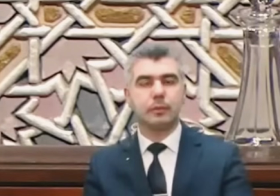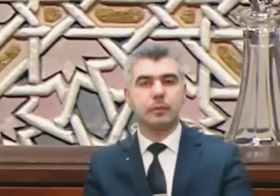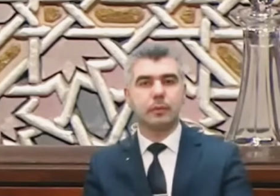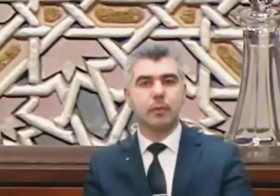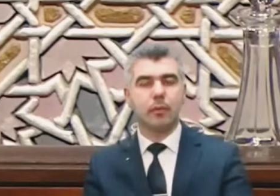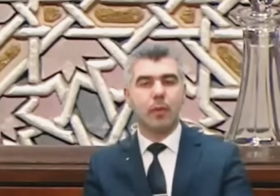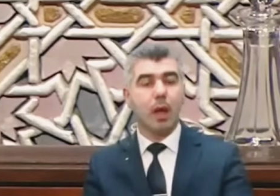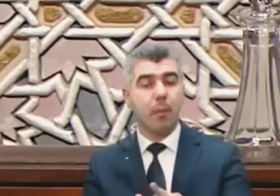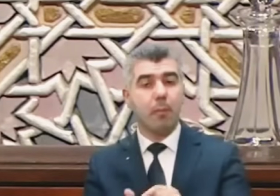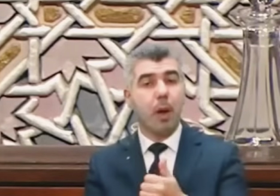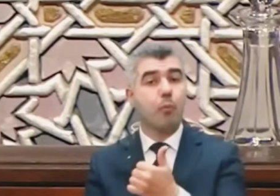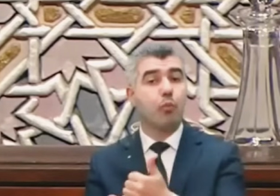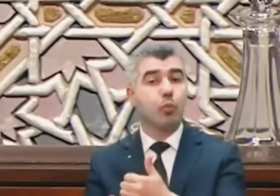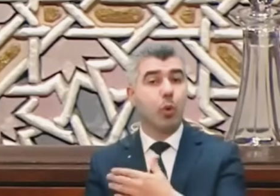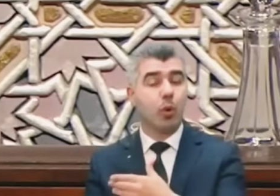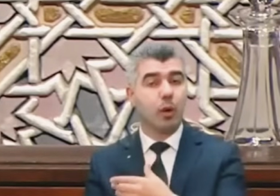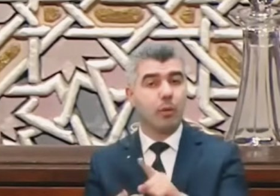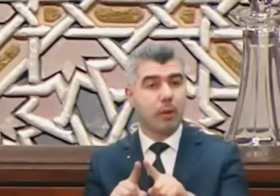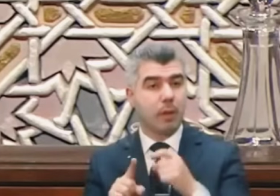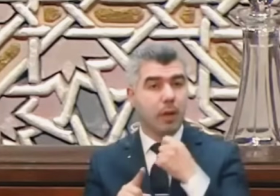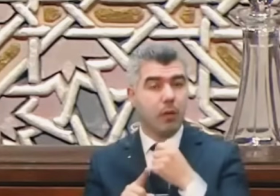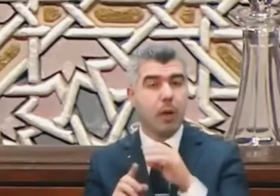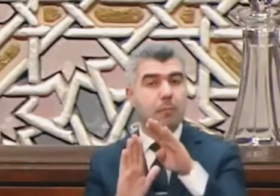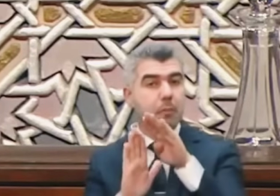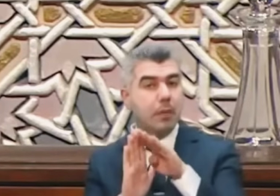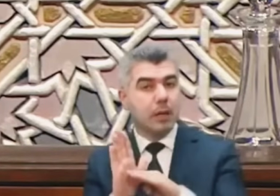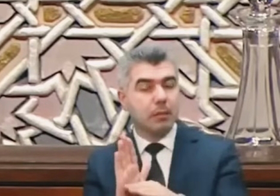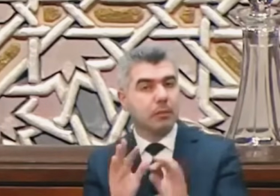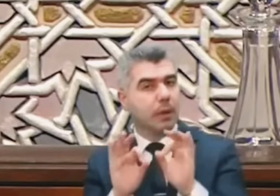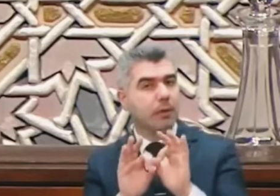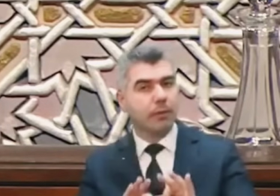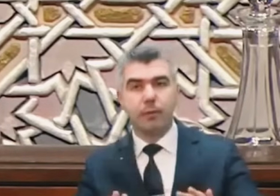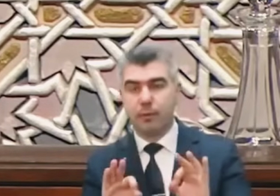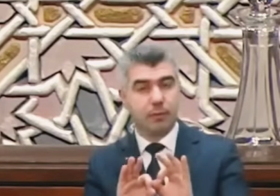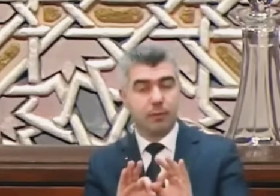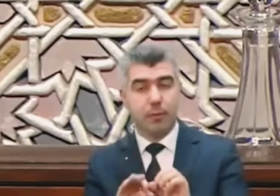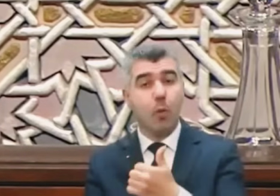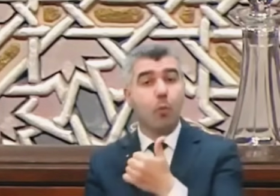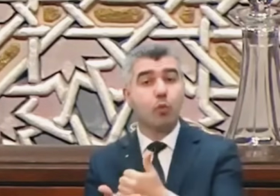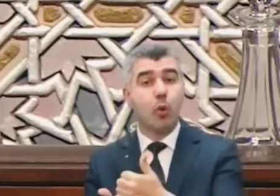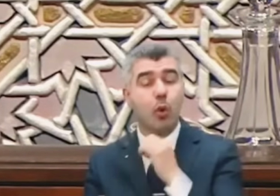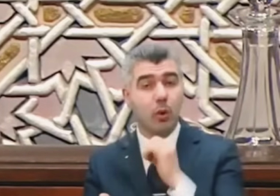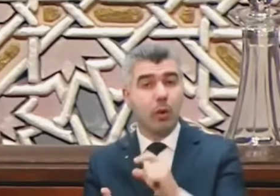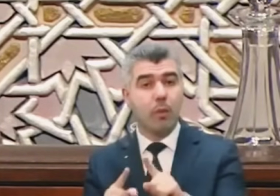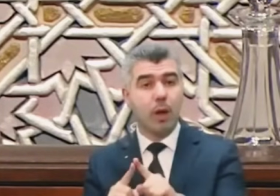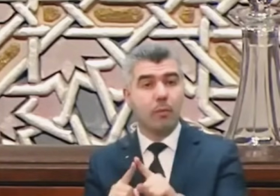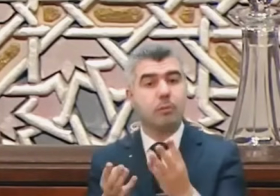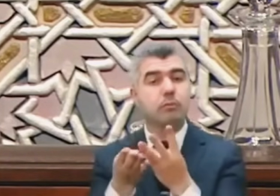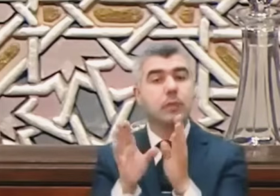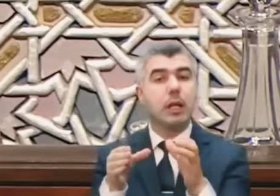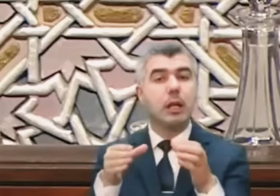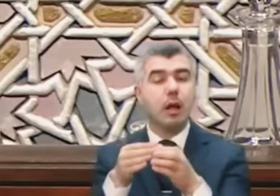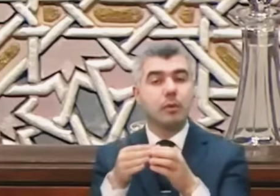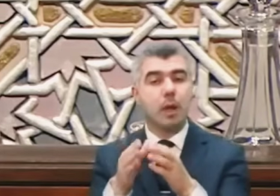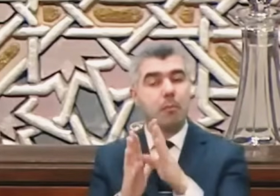راها ماشي المسؤولية المكتب ولا المسؤولية الحكومة، راها المسؤولية اللجان.